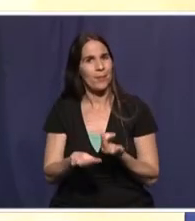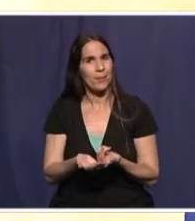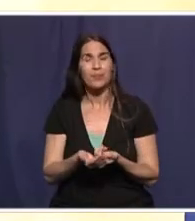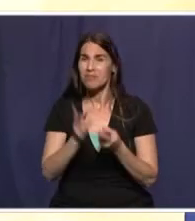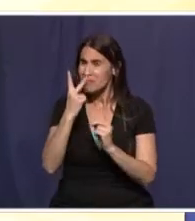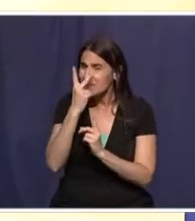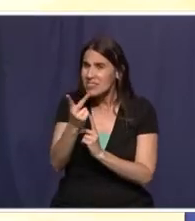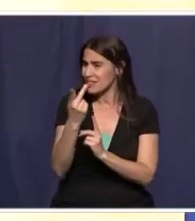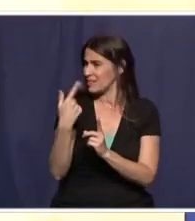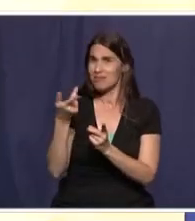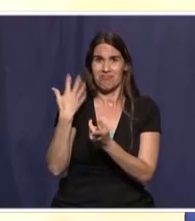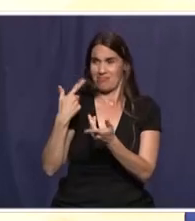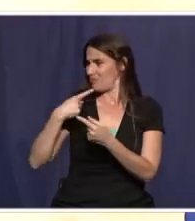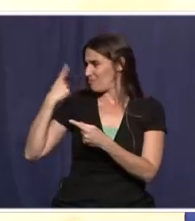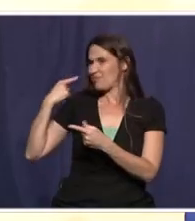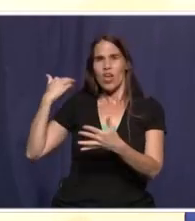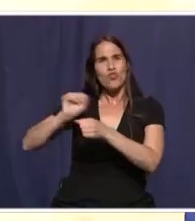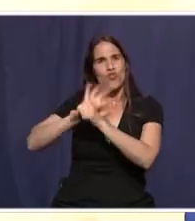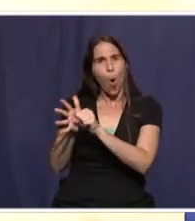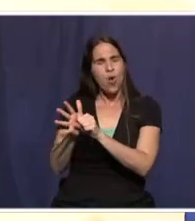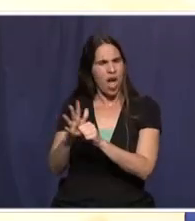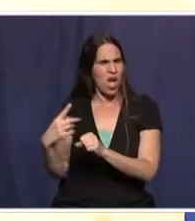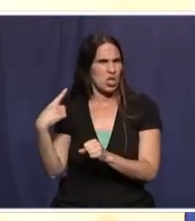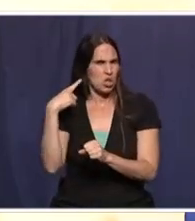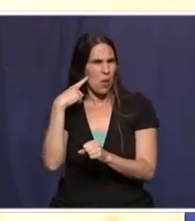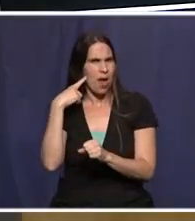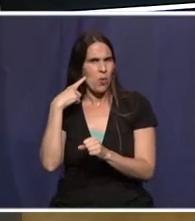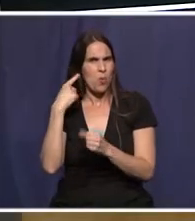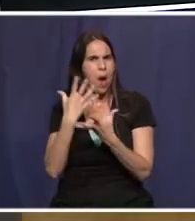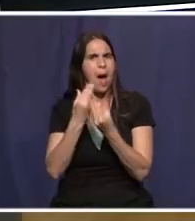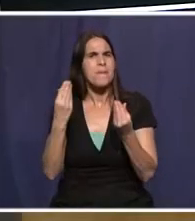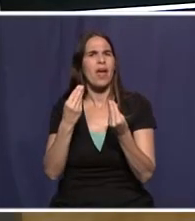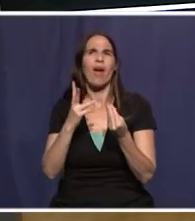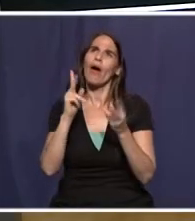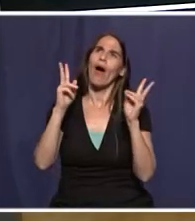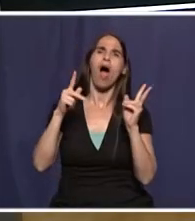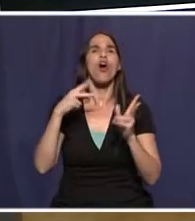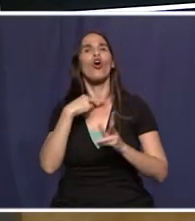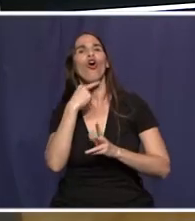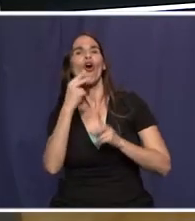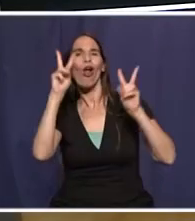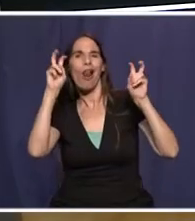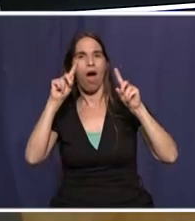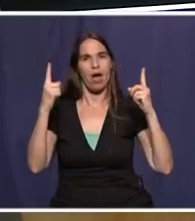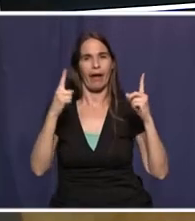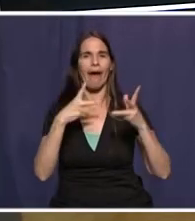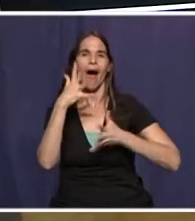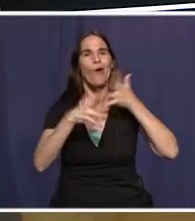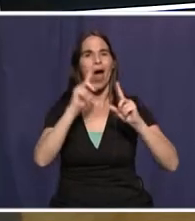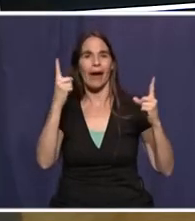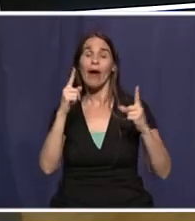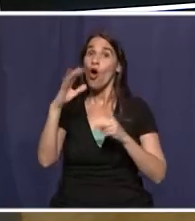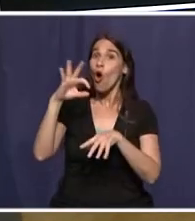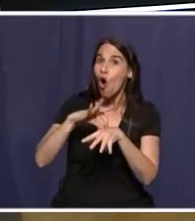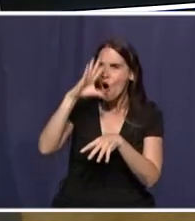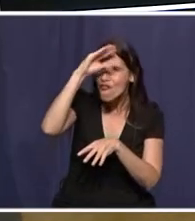דווקא בשעה שעברה על רקע מגפת הקורונה, שמענו הרבה על הקול האחר, רופאים ורופאות מהחברה הערבית,